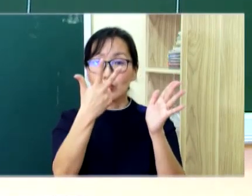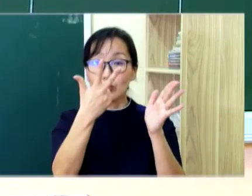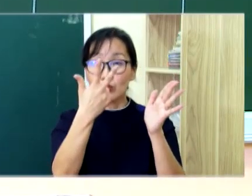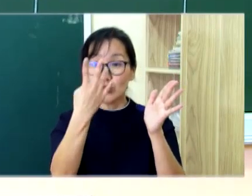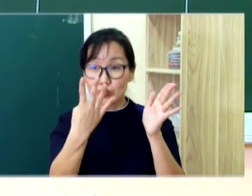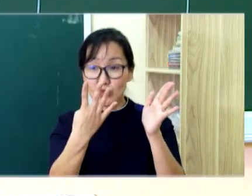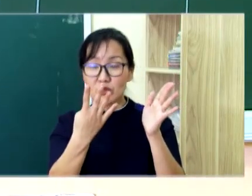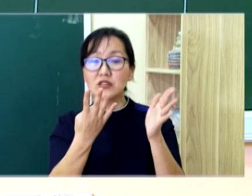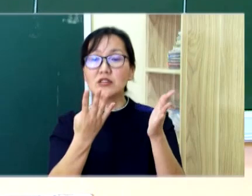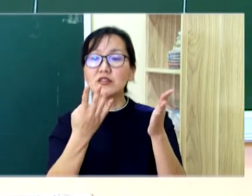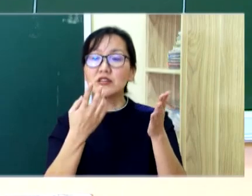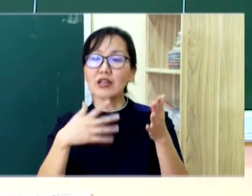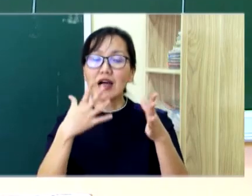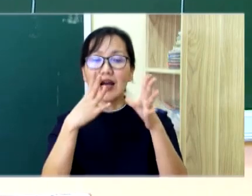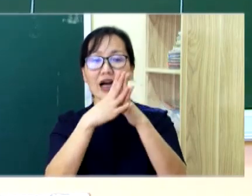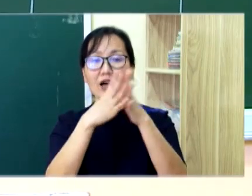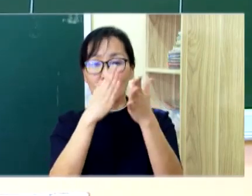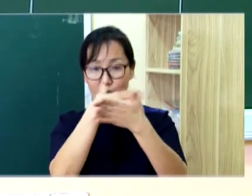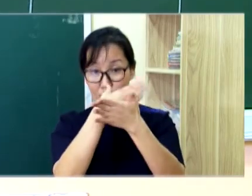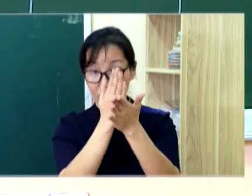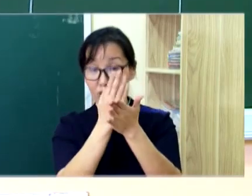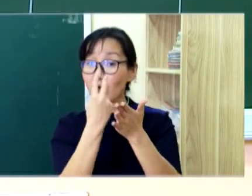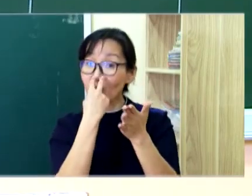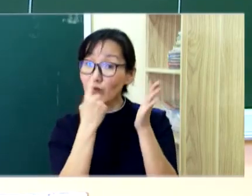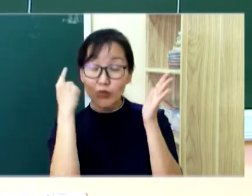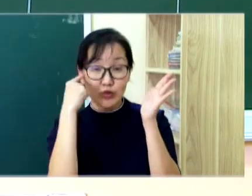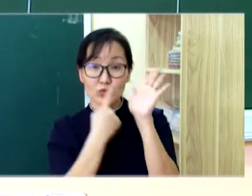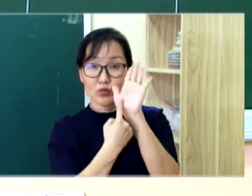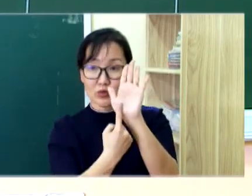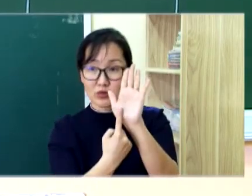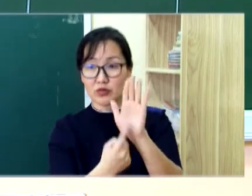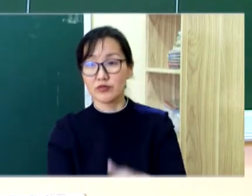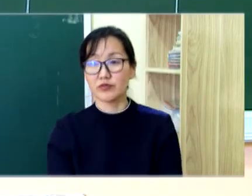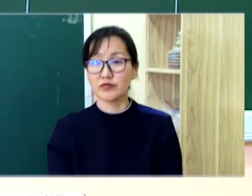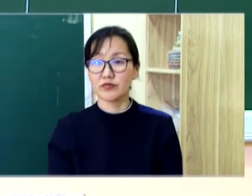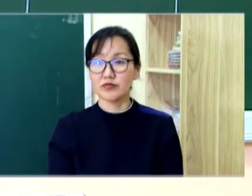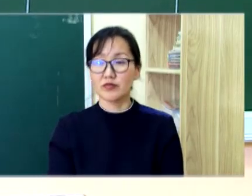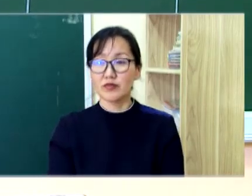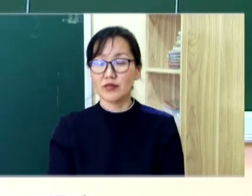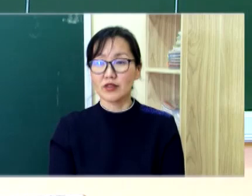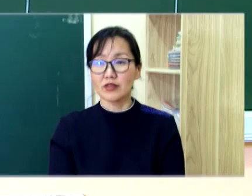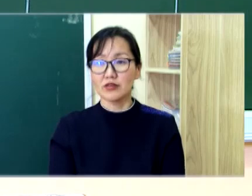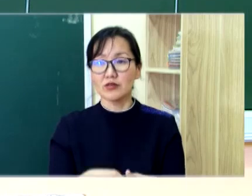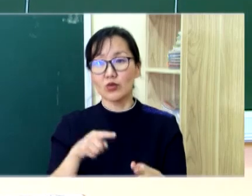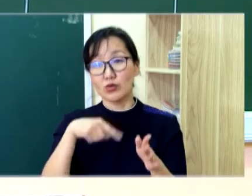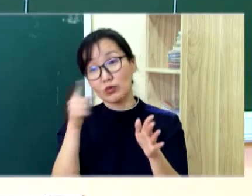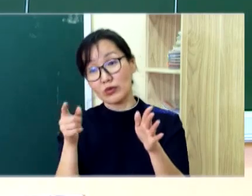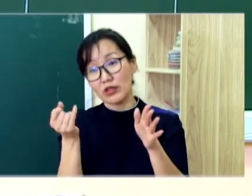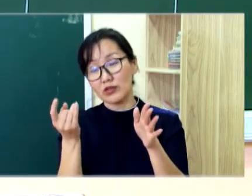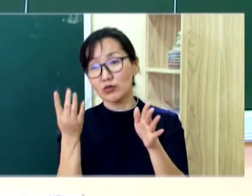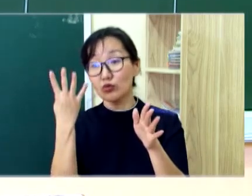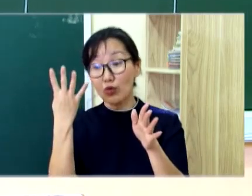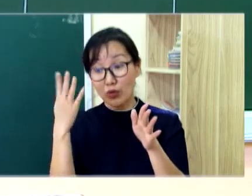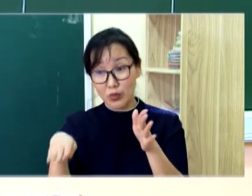1347-оо 10-ийн хэсгээр тоомлие. За 10-ийн хэсэгт маань 3-ийн цифр байна. За түүний арын орн 4-ийн